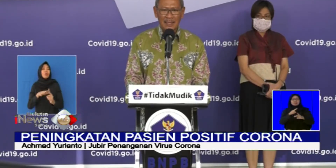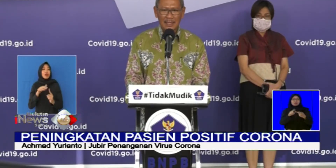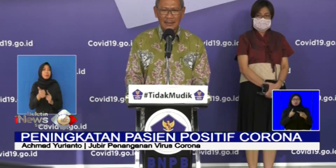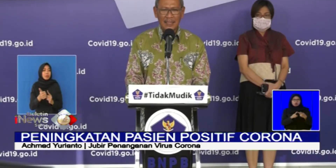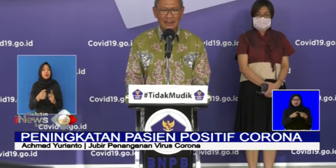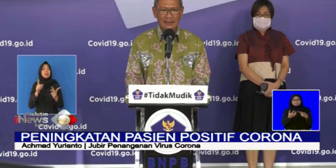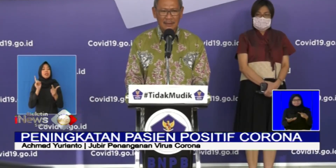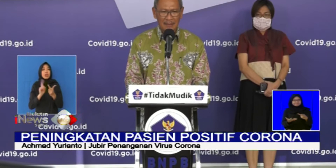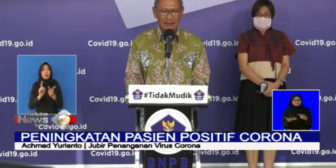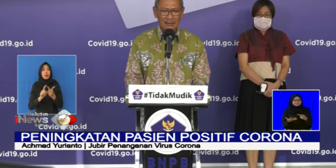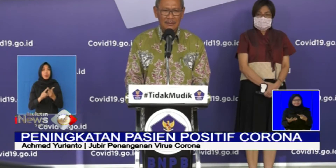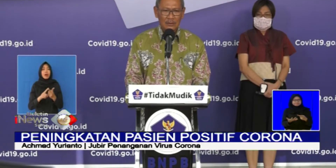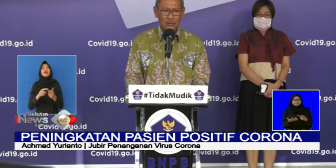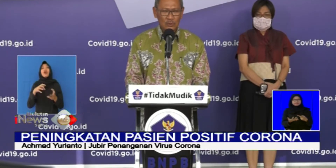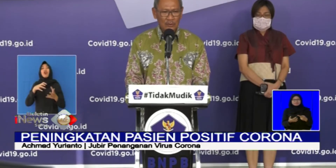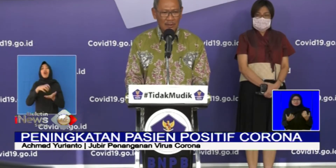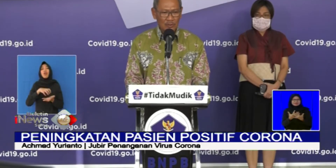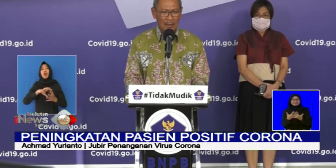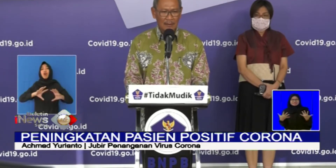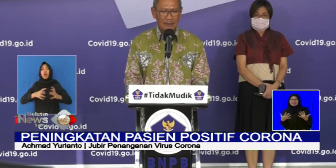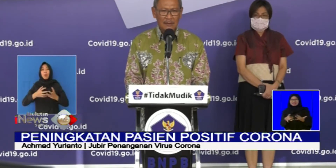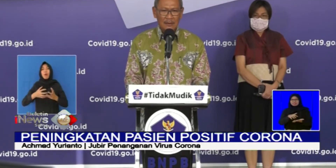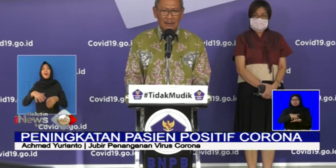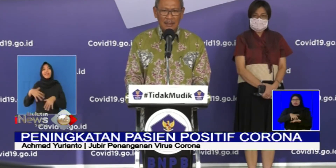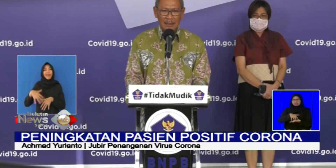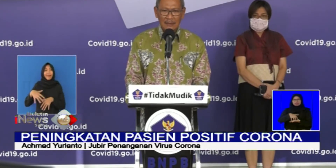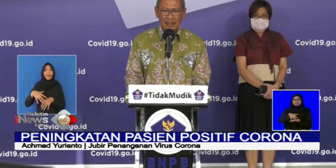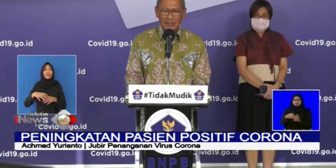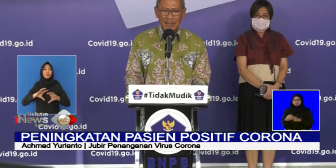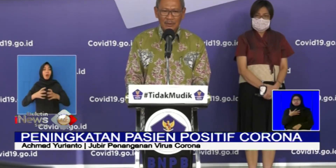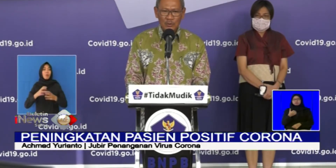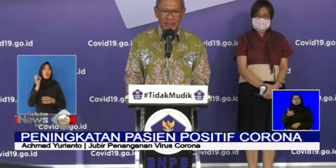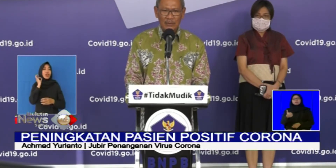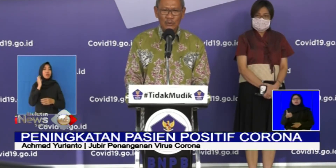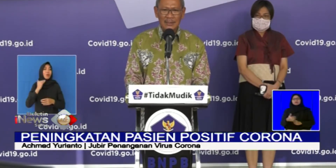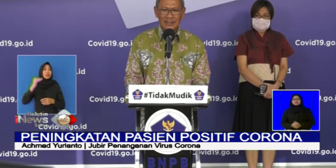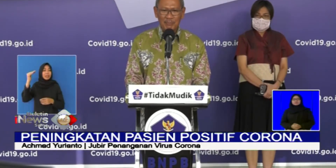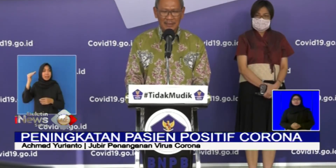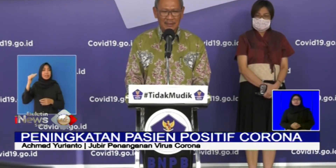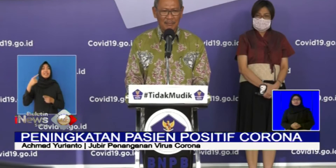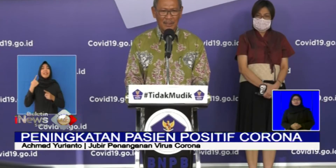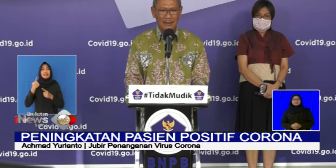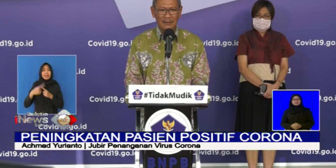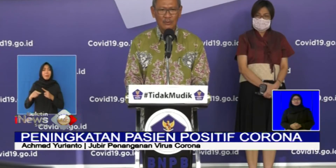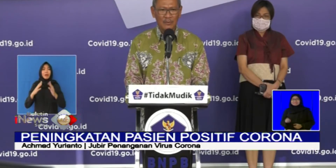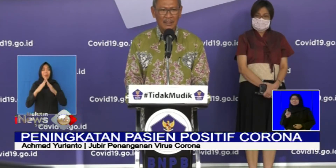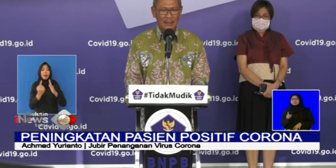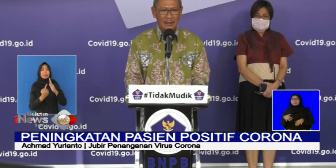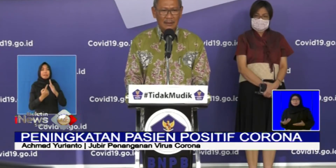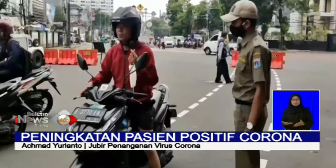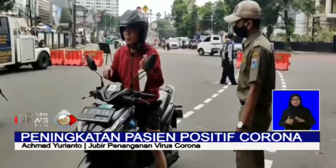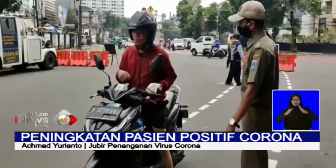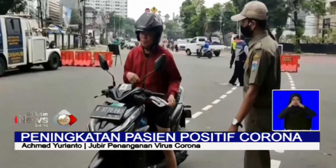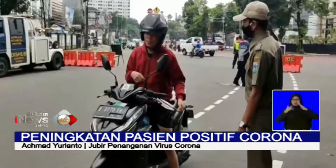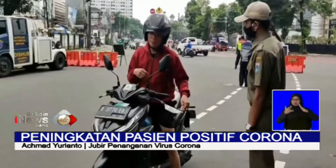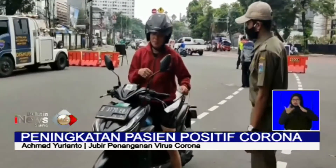adanya masyarakat yang rentan untuk tertular karena tidak mematuhi untuk disiplin tetap berada di